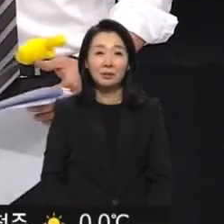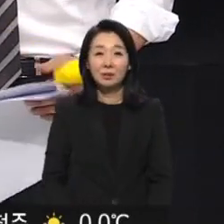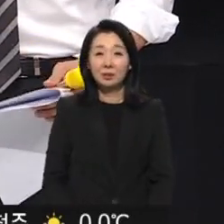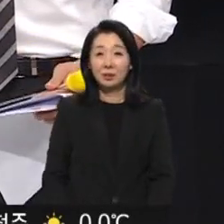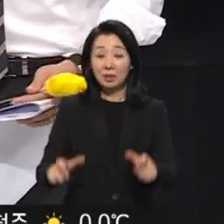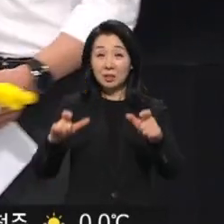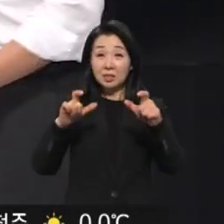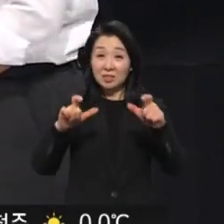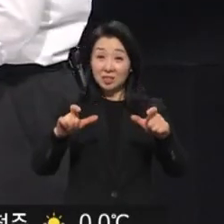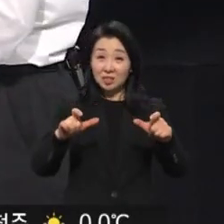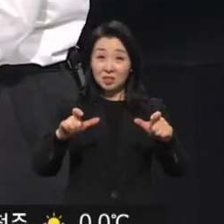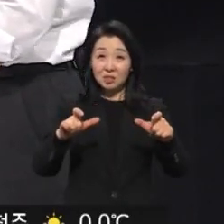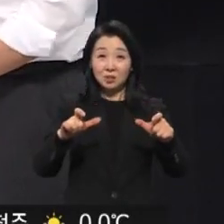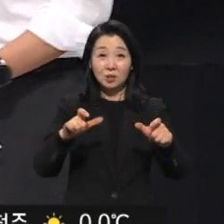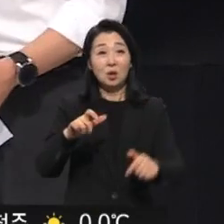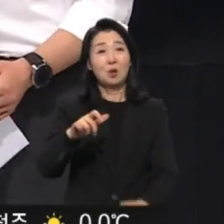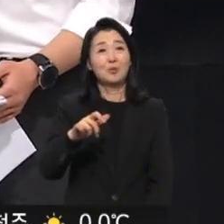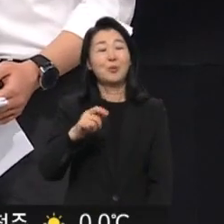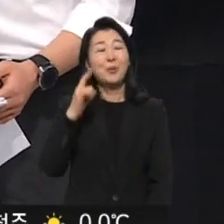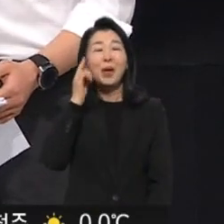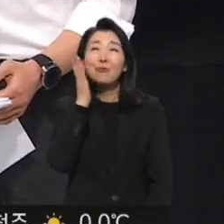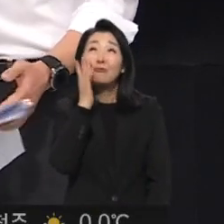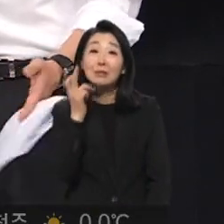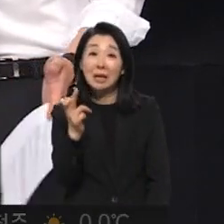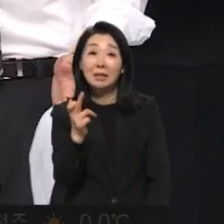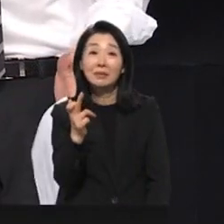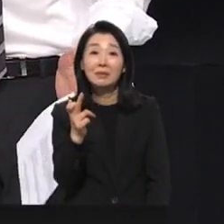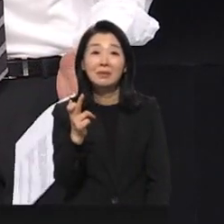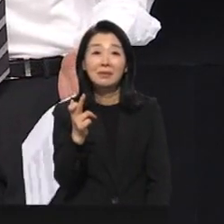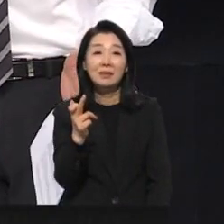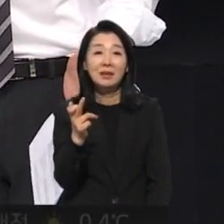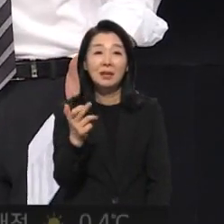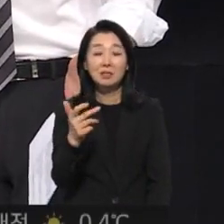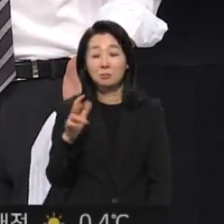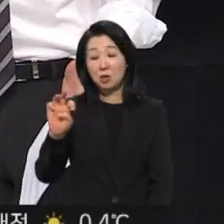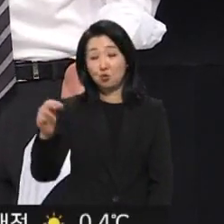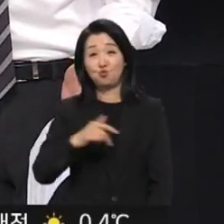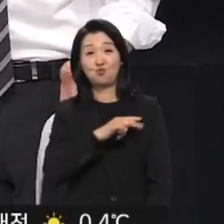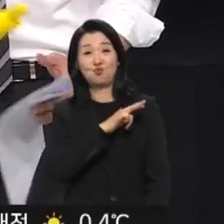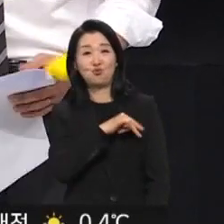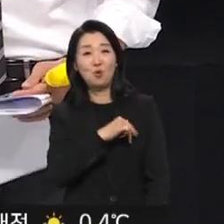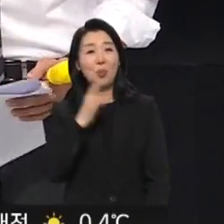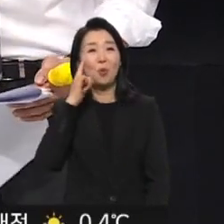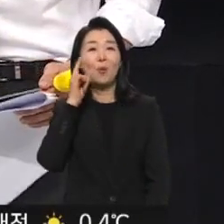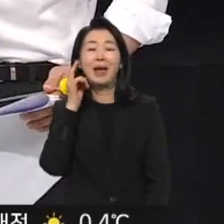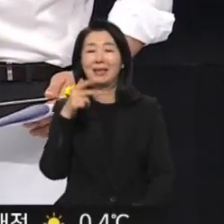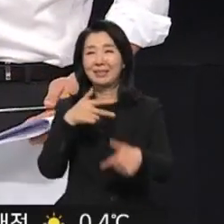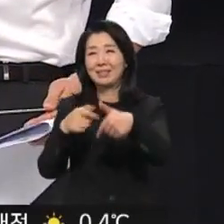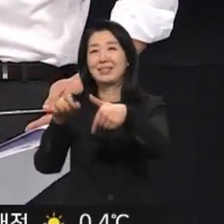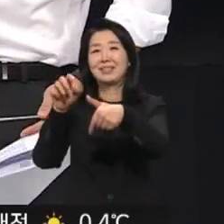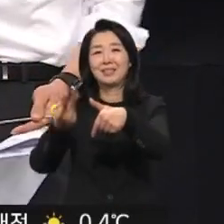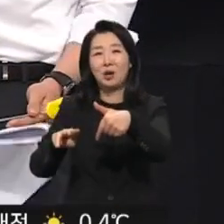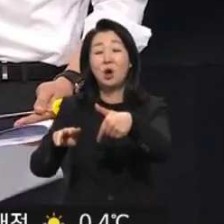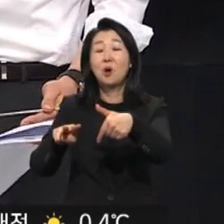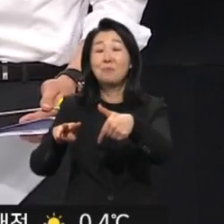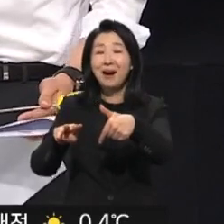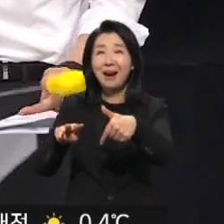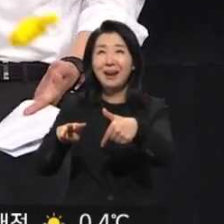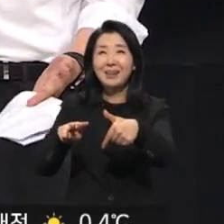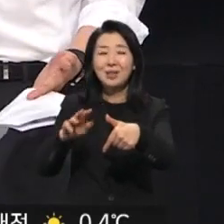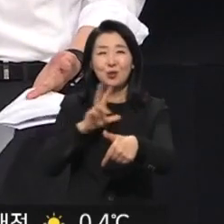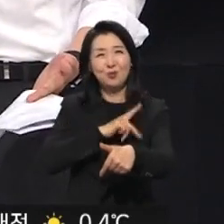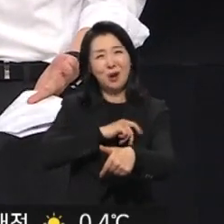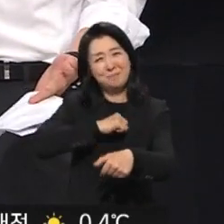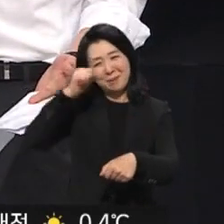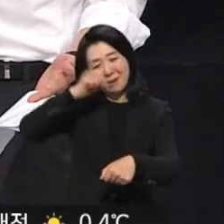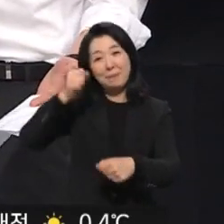이 보수색이 짙은 울산이죠. 반면 윤 의원은 비교적 척박한 인천에서 내리 4선을 했는데요.